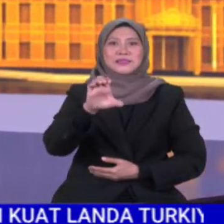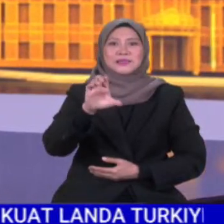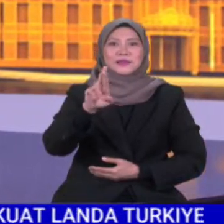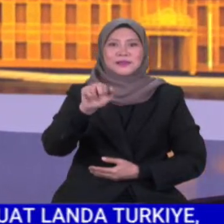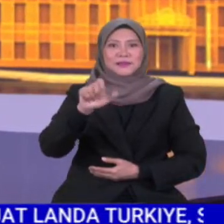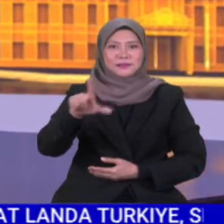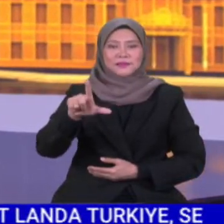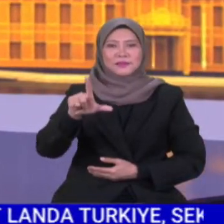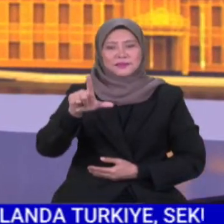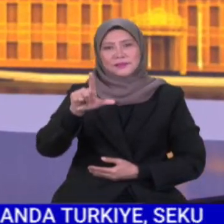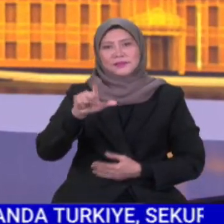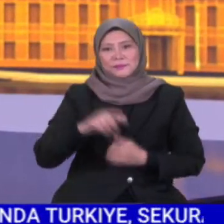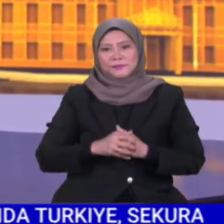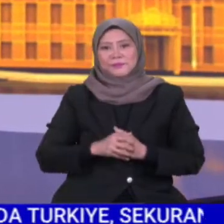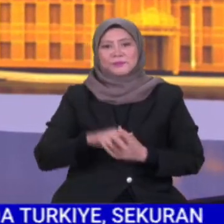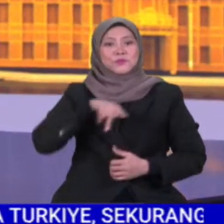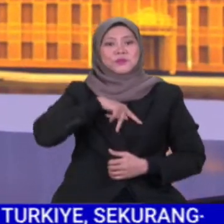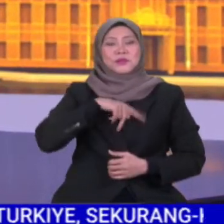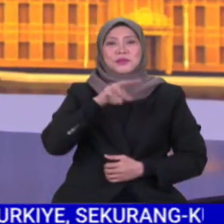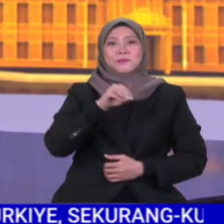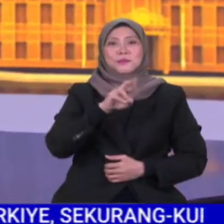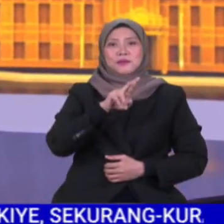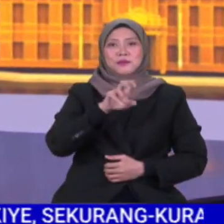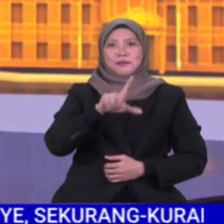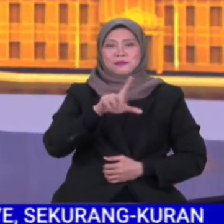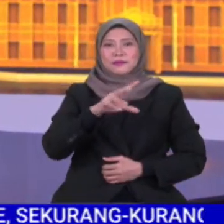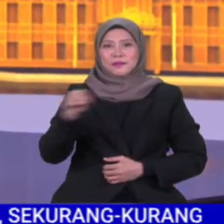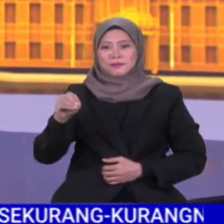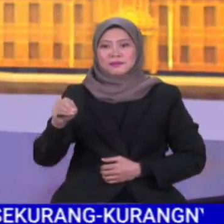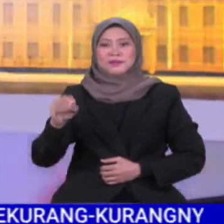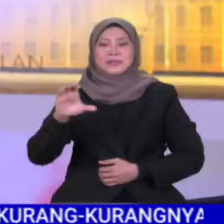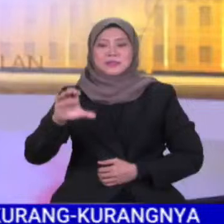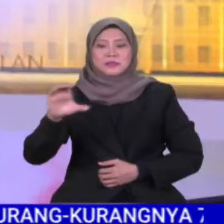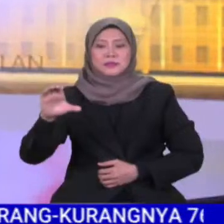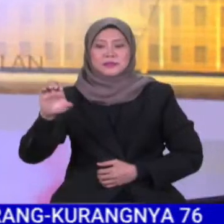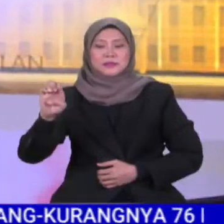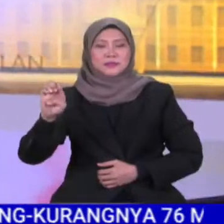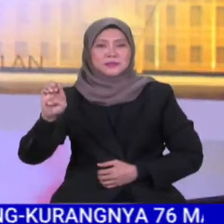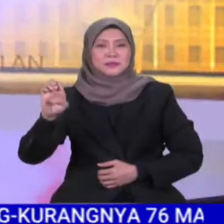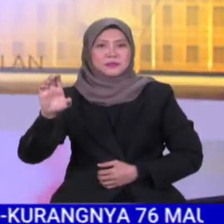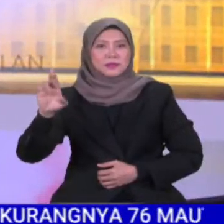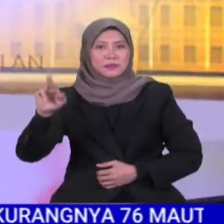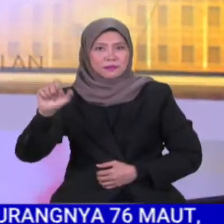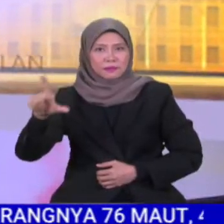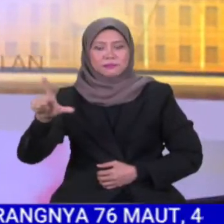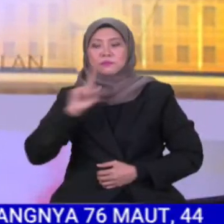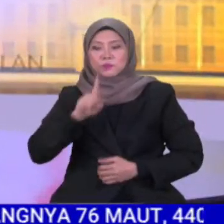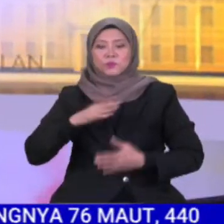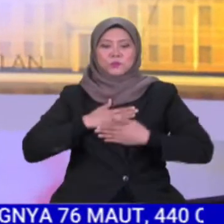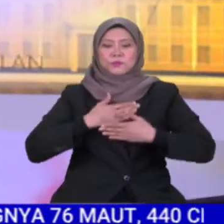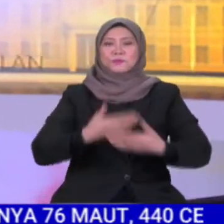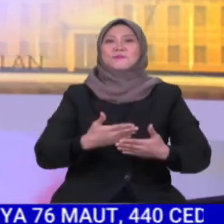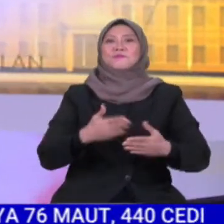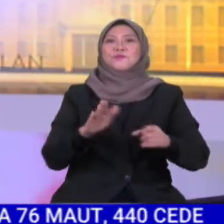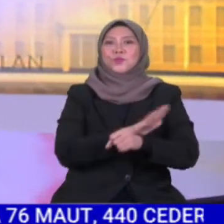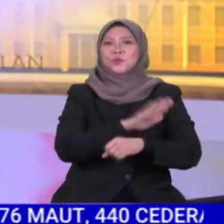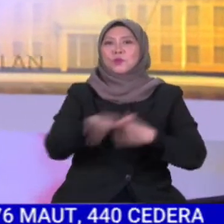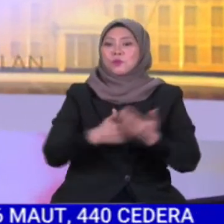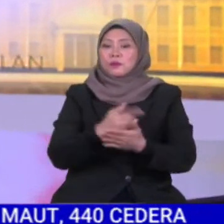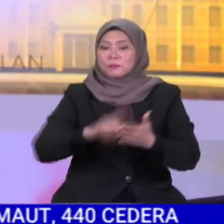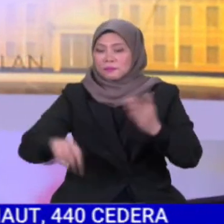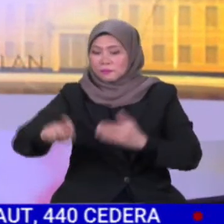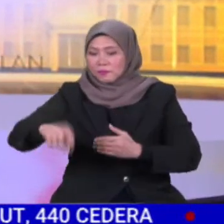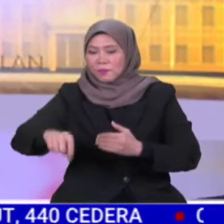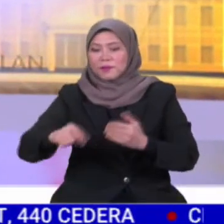ECRL di Selangor. Pemilik projek MRL dan kontraktor utama CCC-ECRL sentiasa komited dalam memenuhi semua